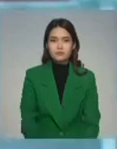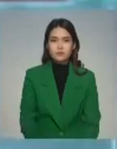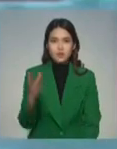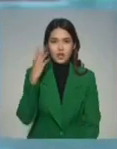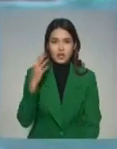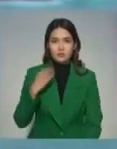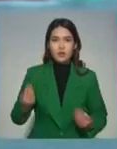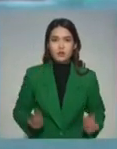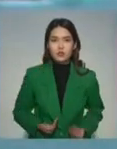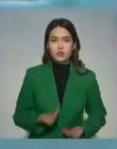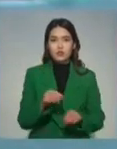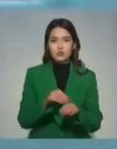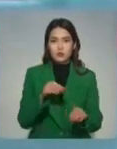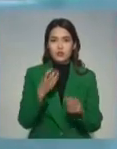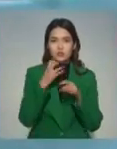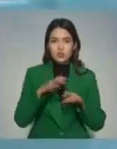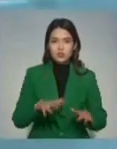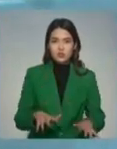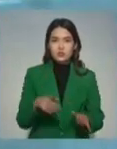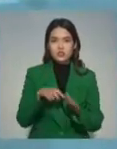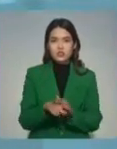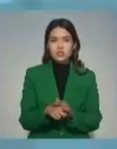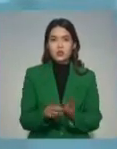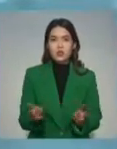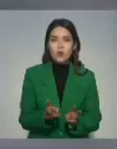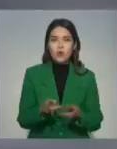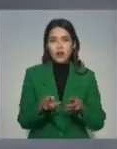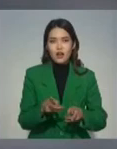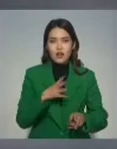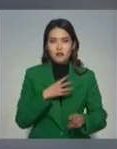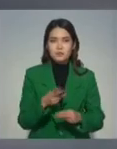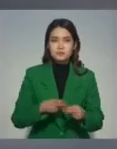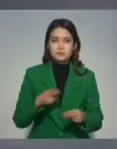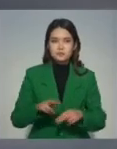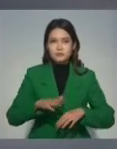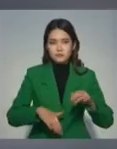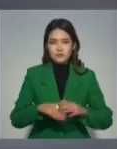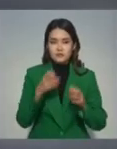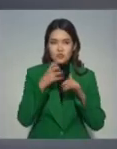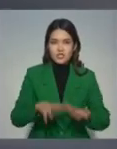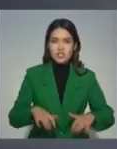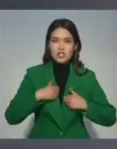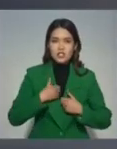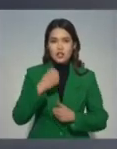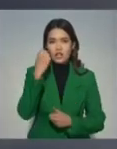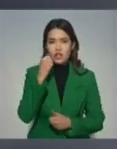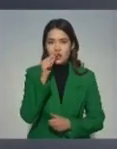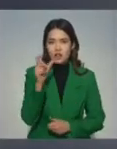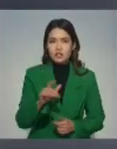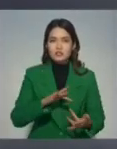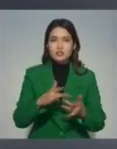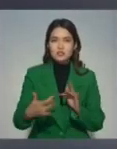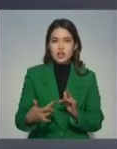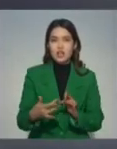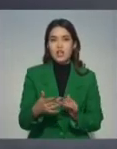Алматы тұрғыны көлігін жылыту үшін ішіне от жаққан. Темір тұлпарын қолдан жылытуға тырысқан қарияның бұл әрекеті әлеуметтік желіде